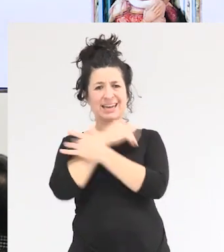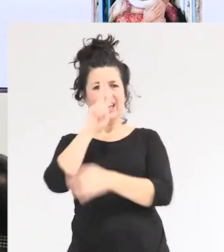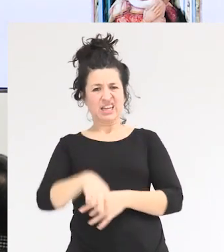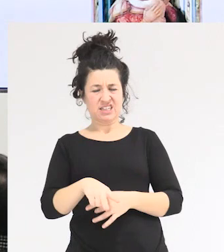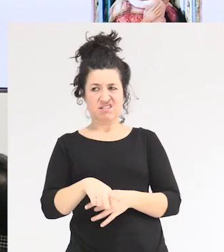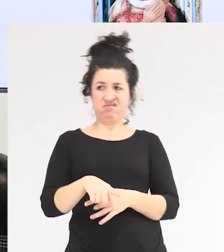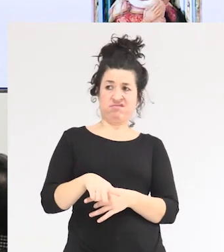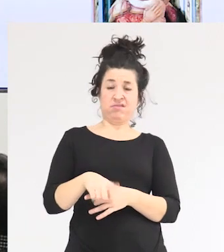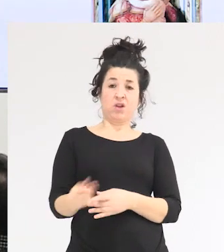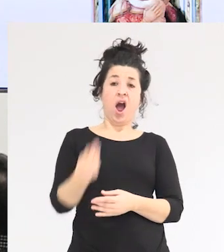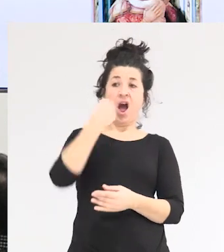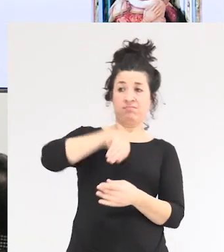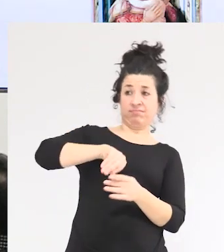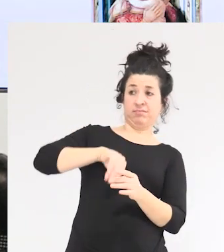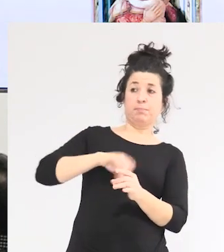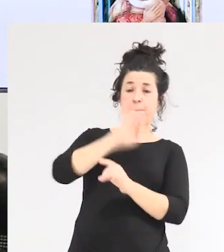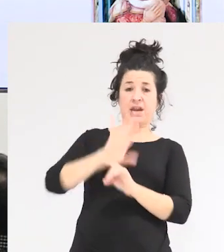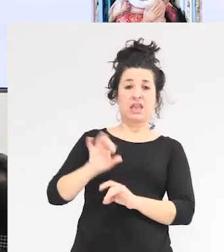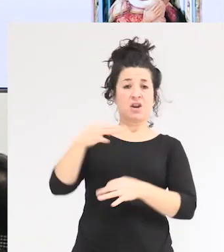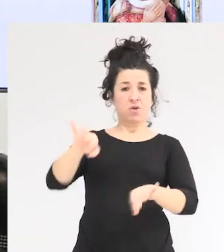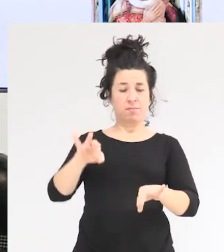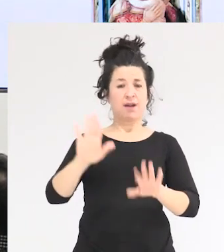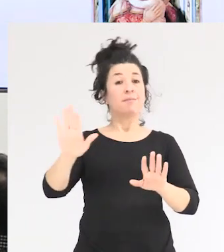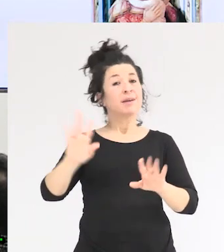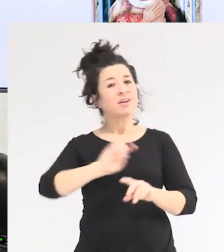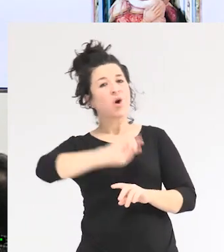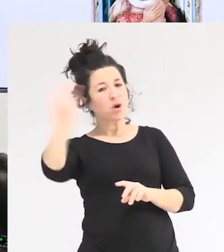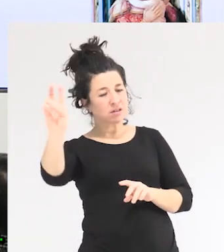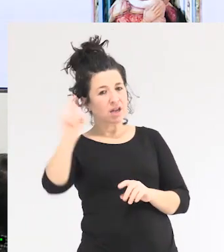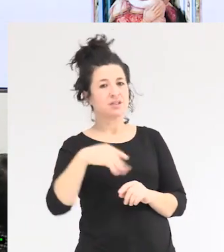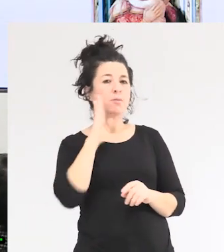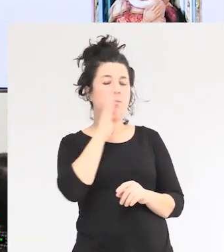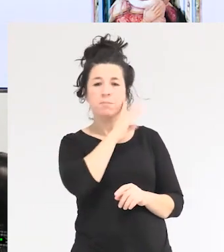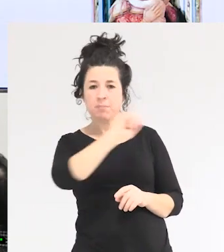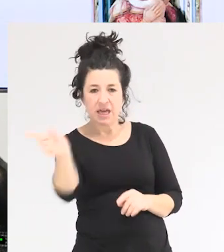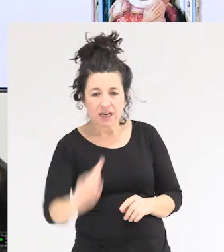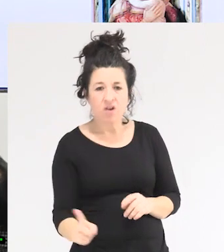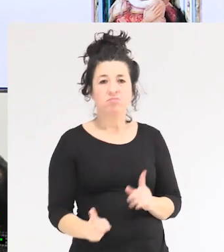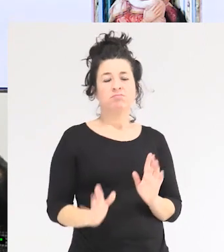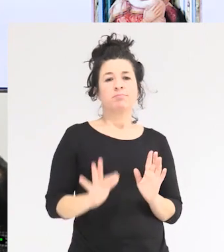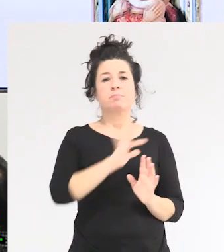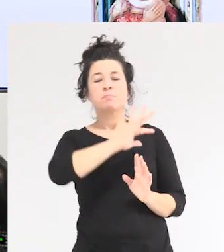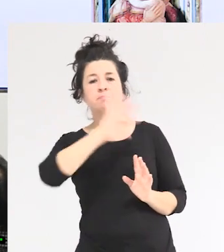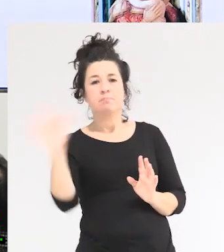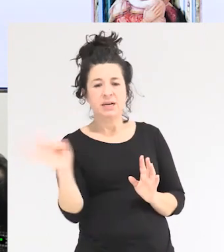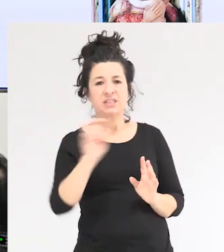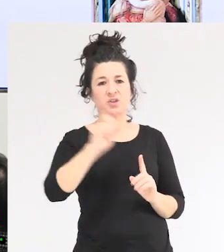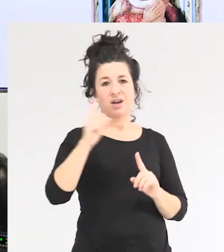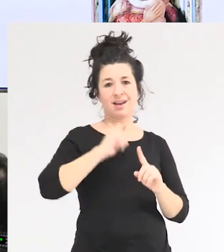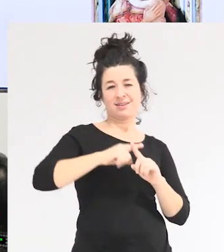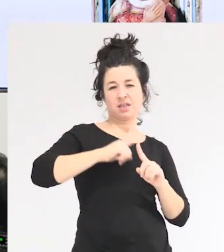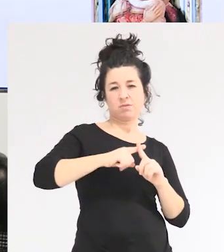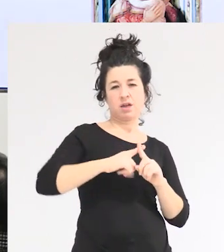bai? Baina gero ama ez dena hori da Virginia ez dena, ezta? Eta bere sexualitatea erabiltzen duena normalean gizona